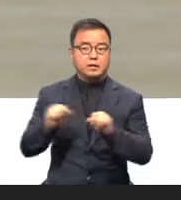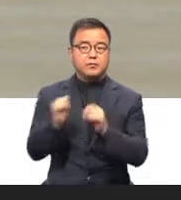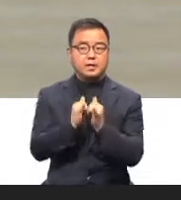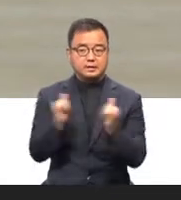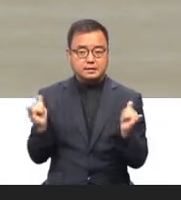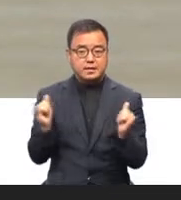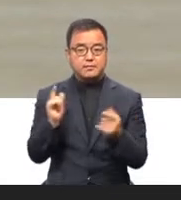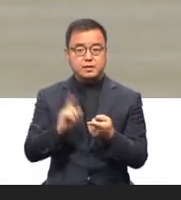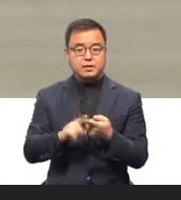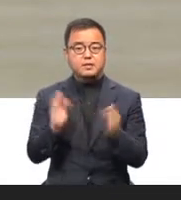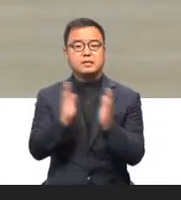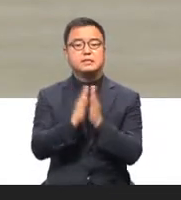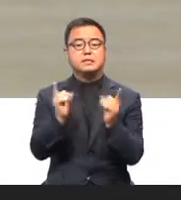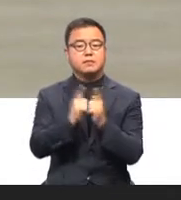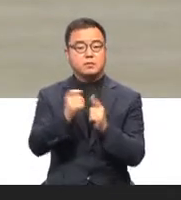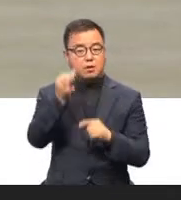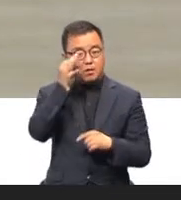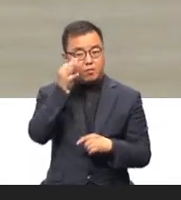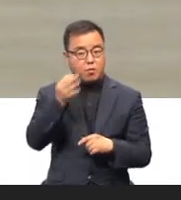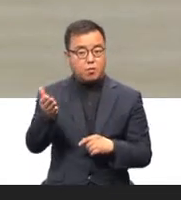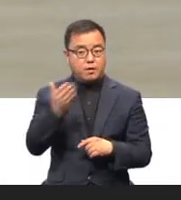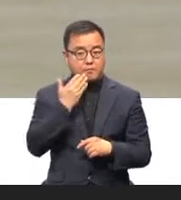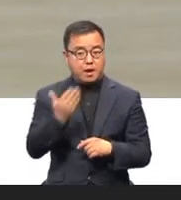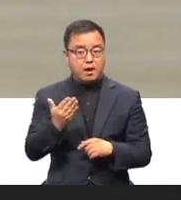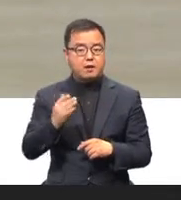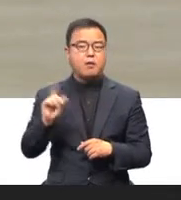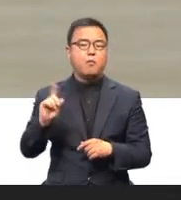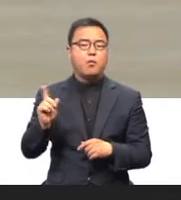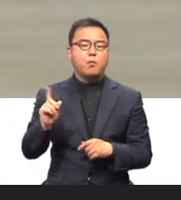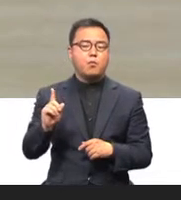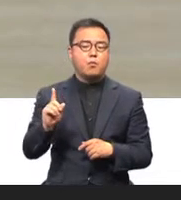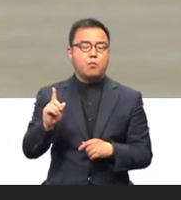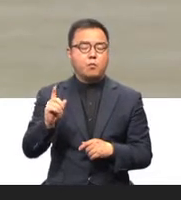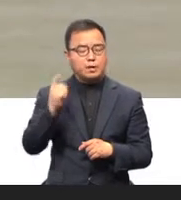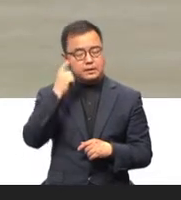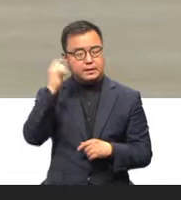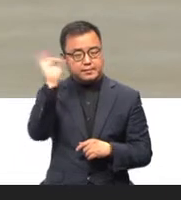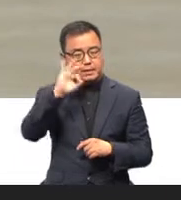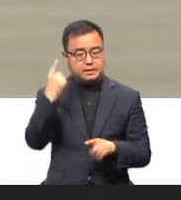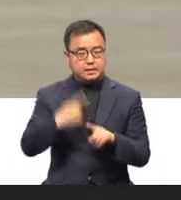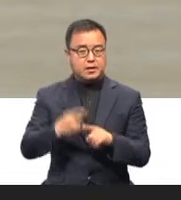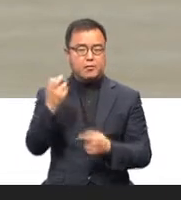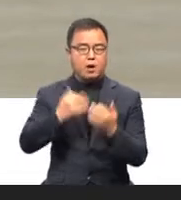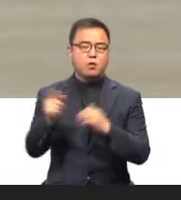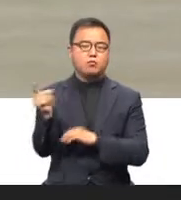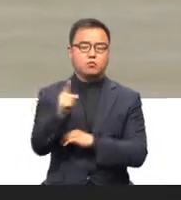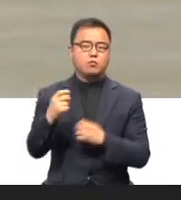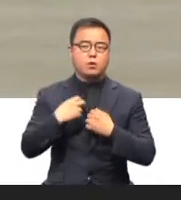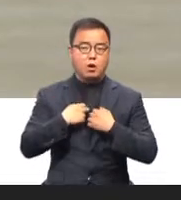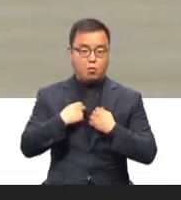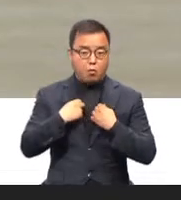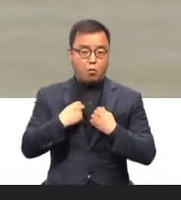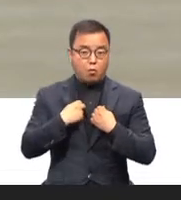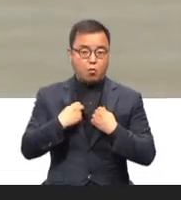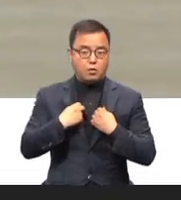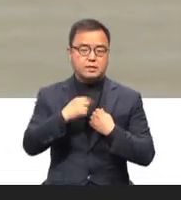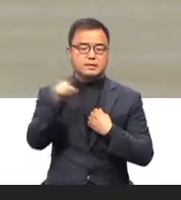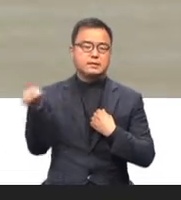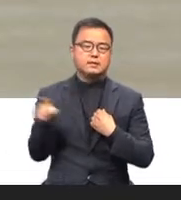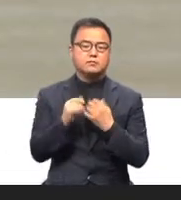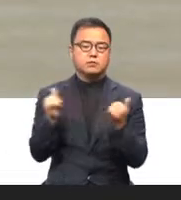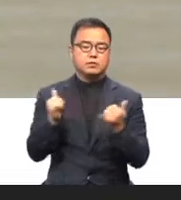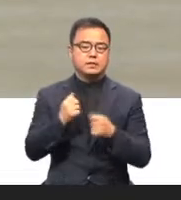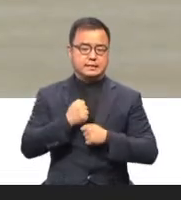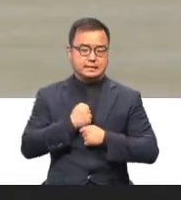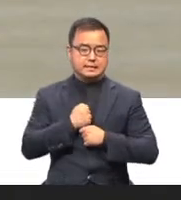좀 직접적으로 보여줄 수 있는 것들이 뭐가 있을까 찾다 보니까 방화복이 그 이제 그분들을